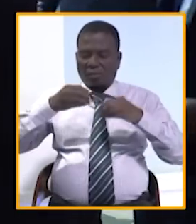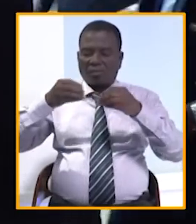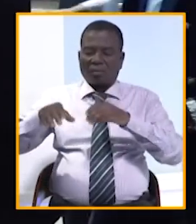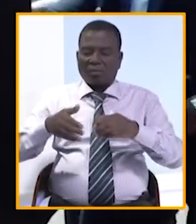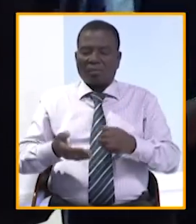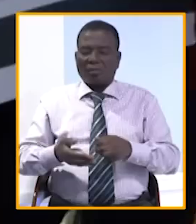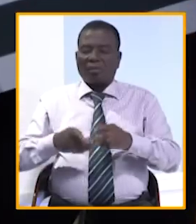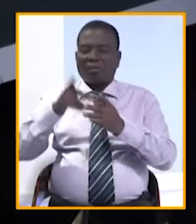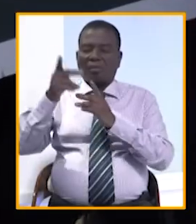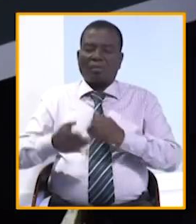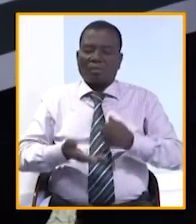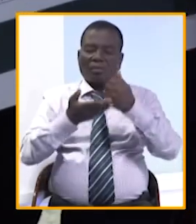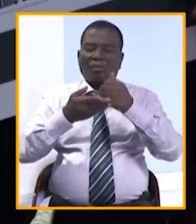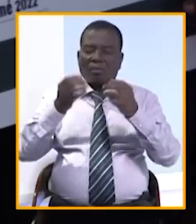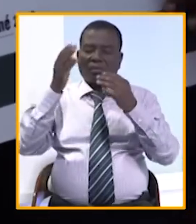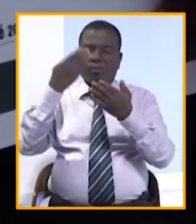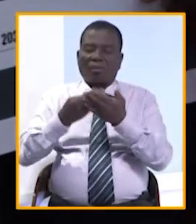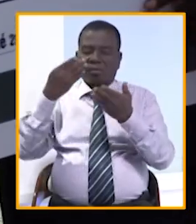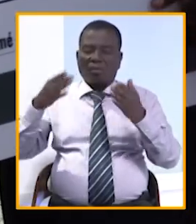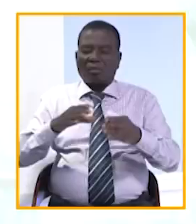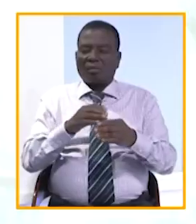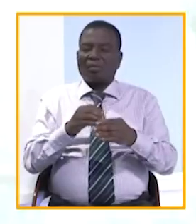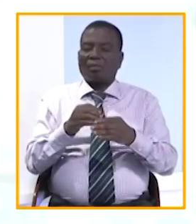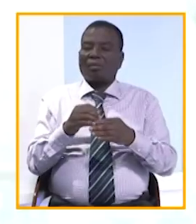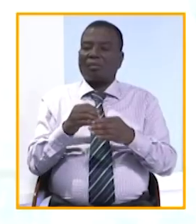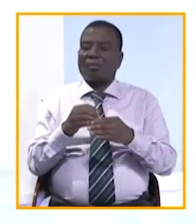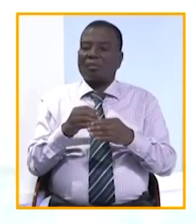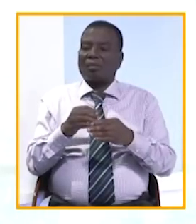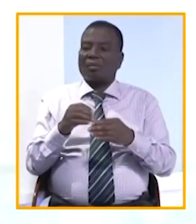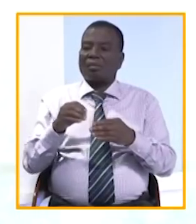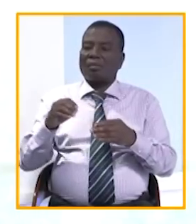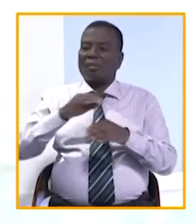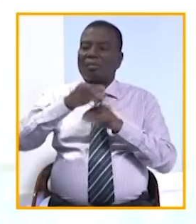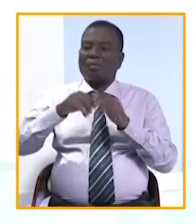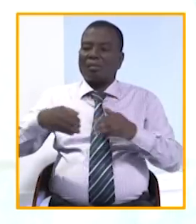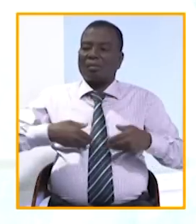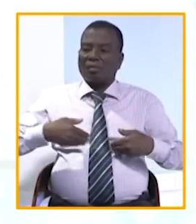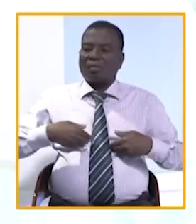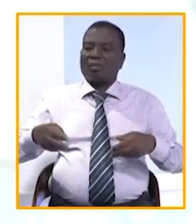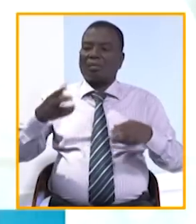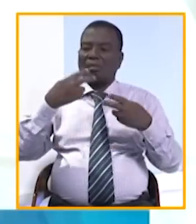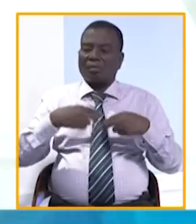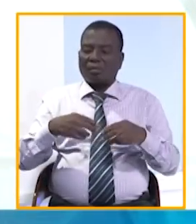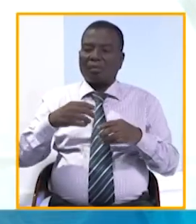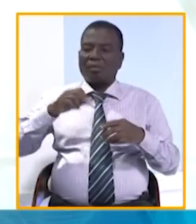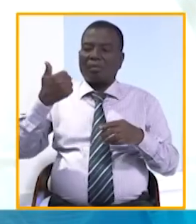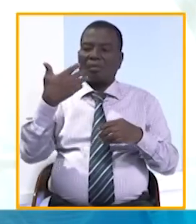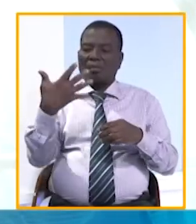d'aide financière. C'est le Farikou Soutrali. Tous les jeunes d'Adjamé issus des 19